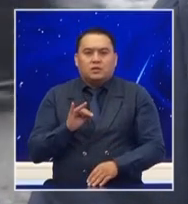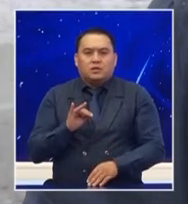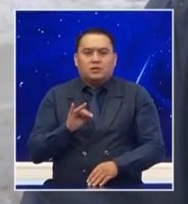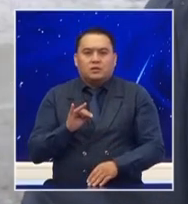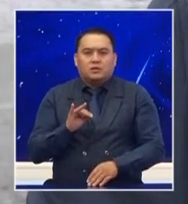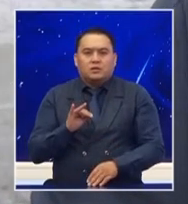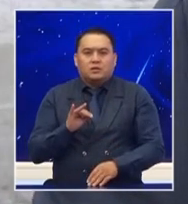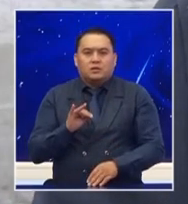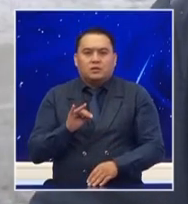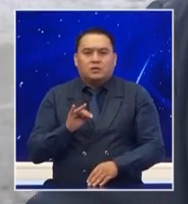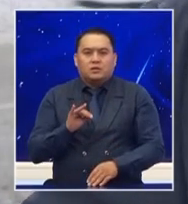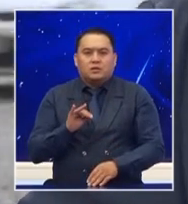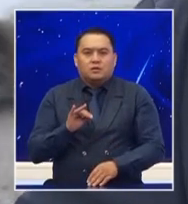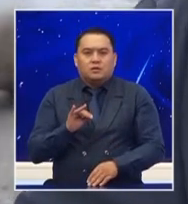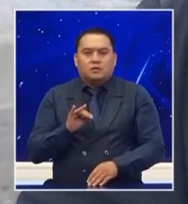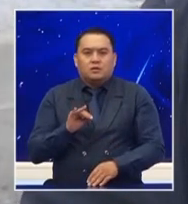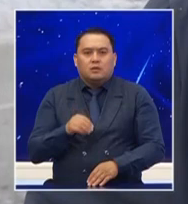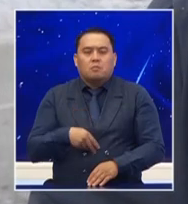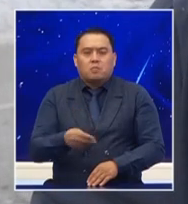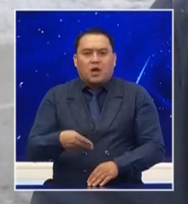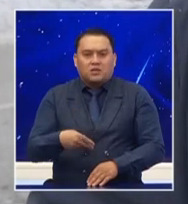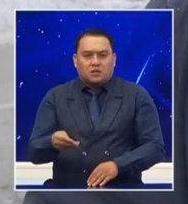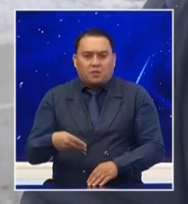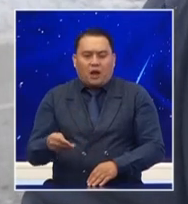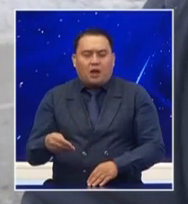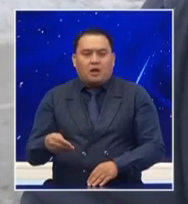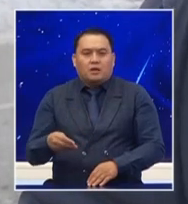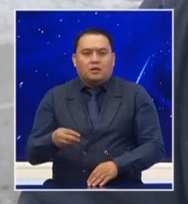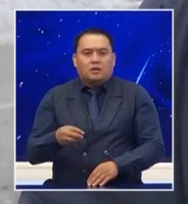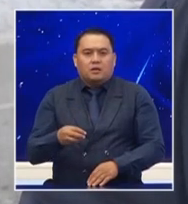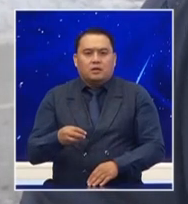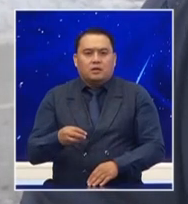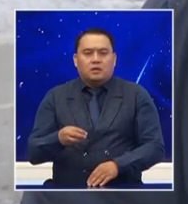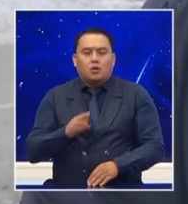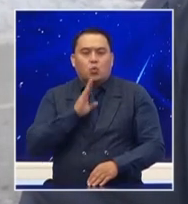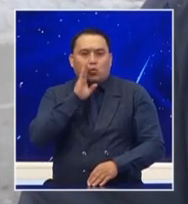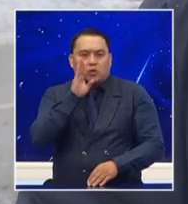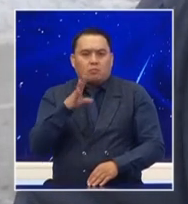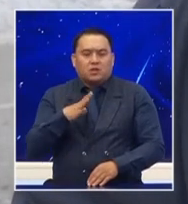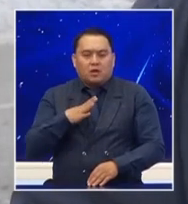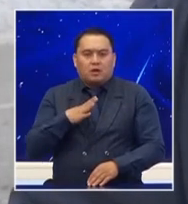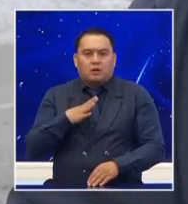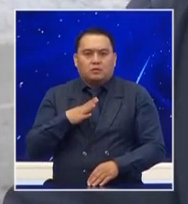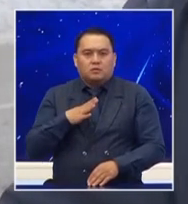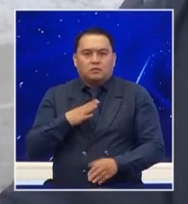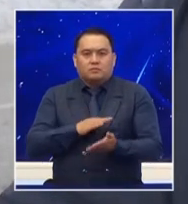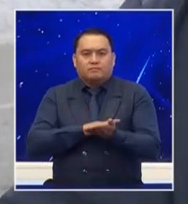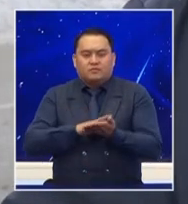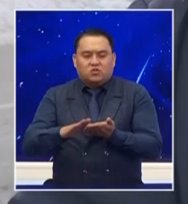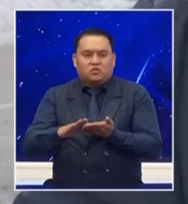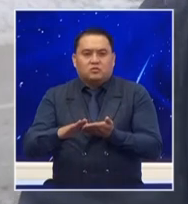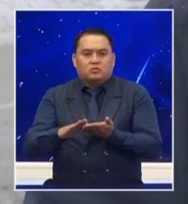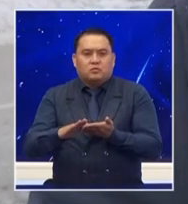потом далее производилась подсыпка инертным материалом, и ближе к утру было сгребание.